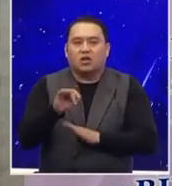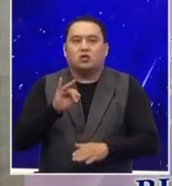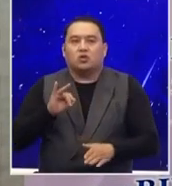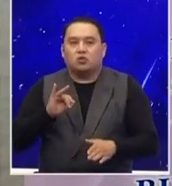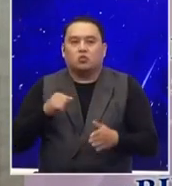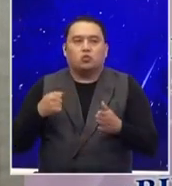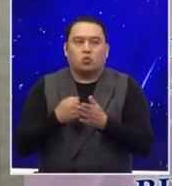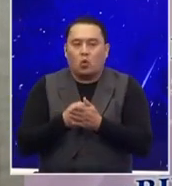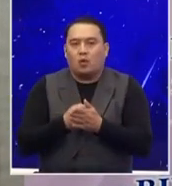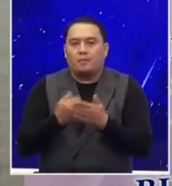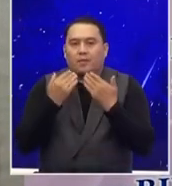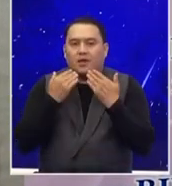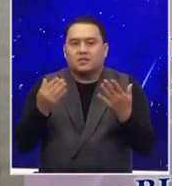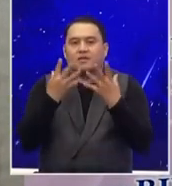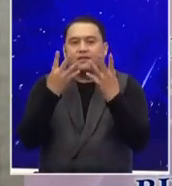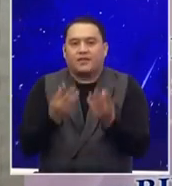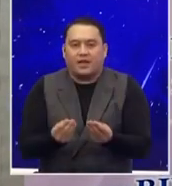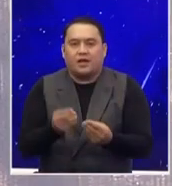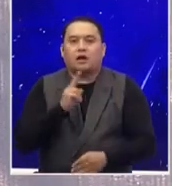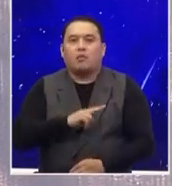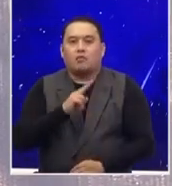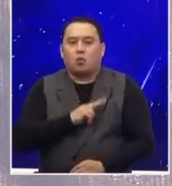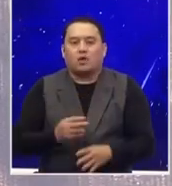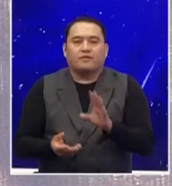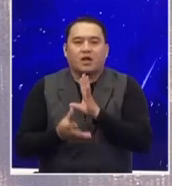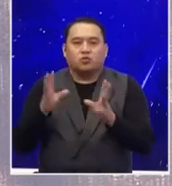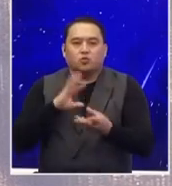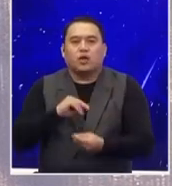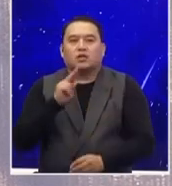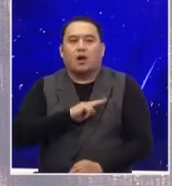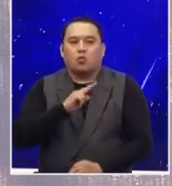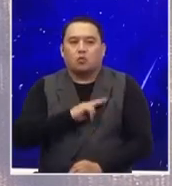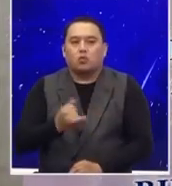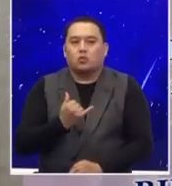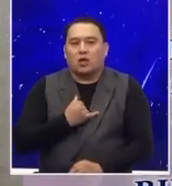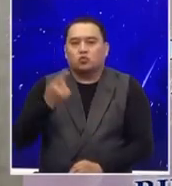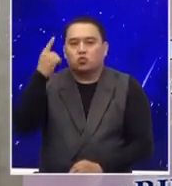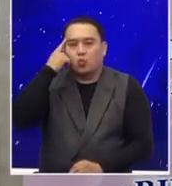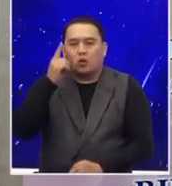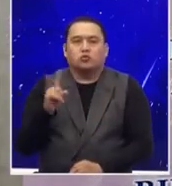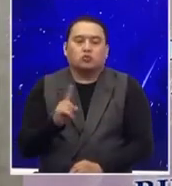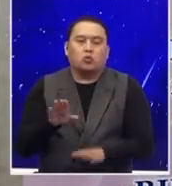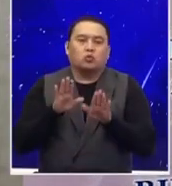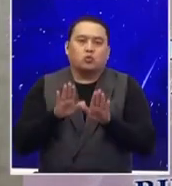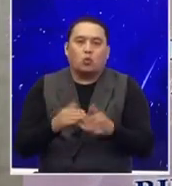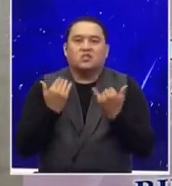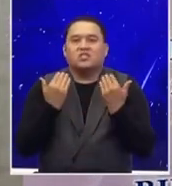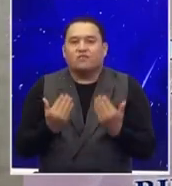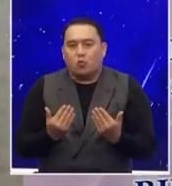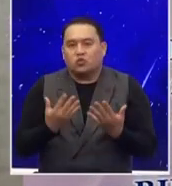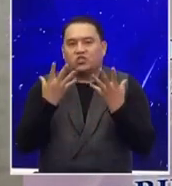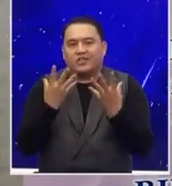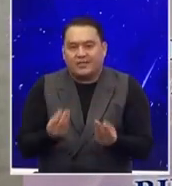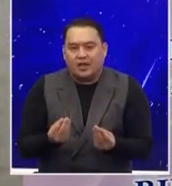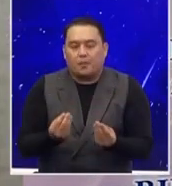до последнего дня проекта работают. Результат работы, думаю, что это не только сегодня,